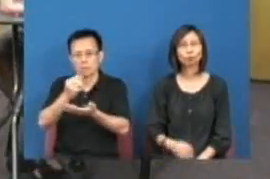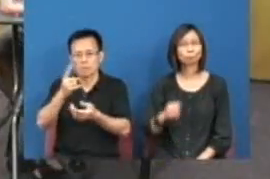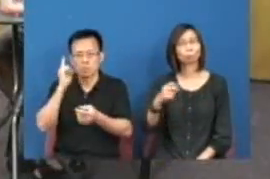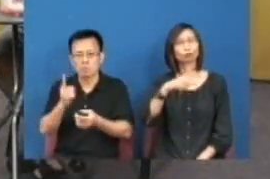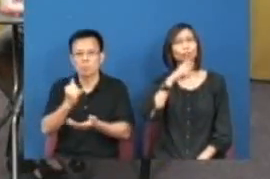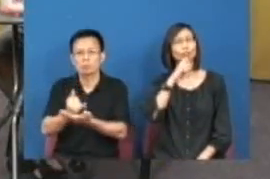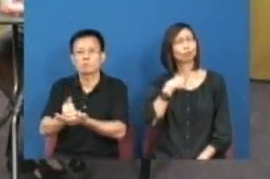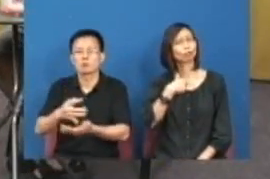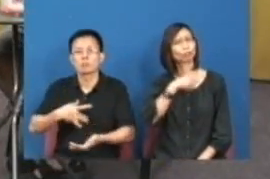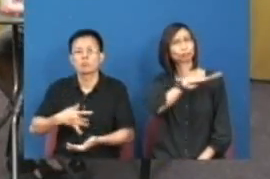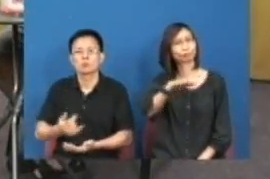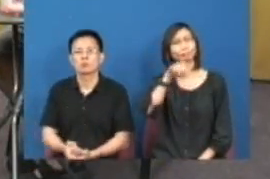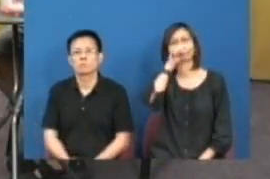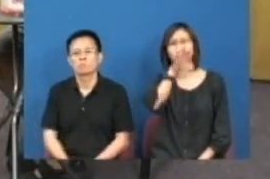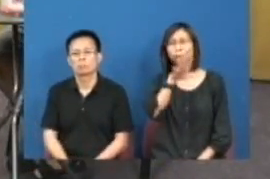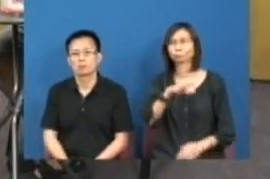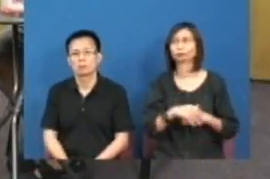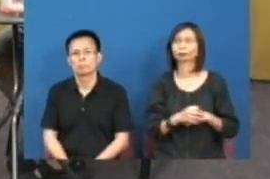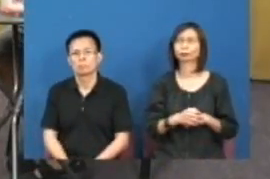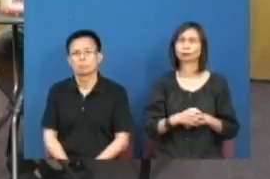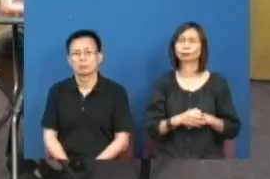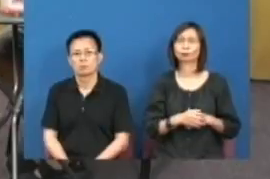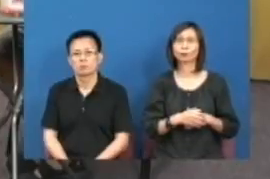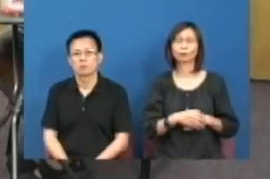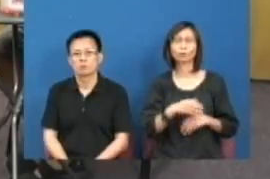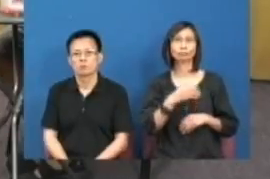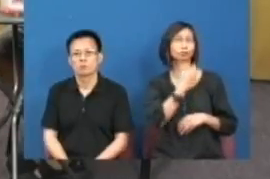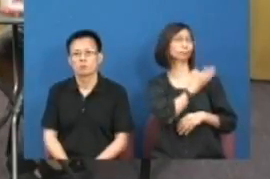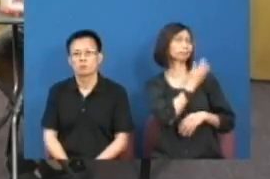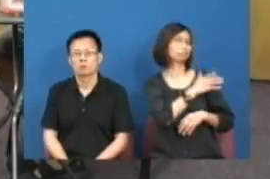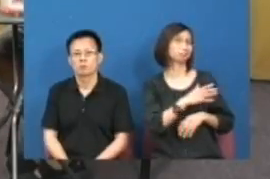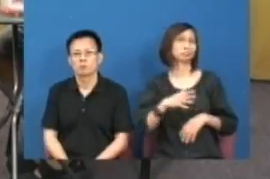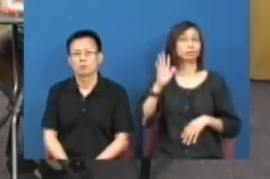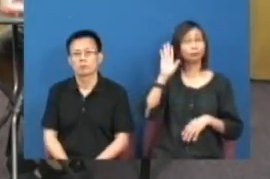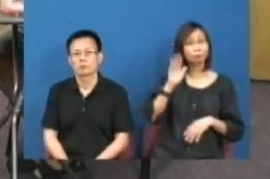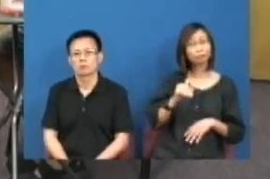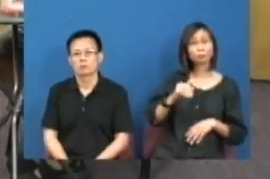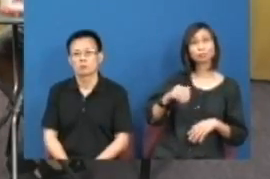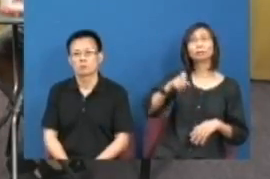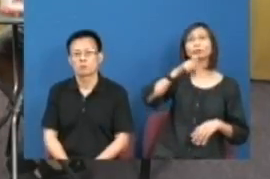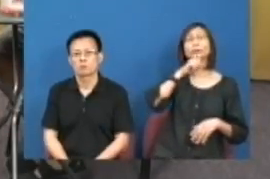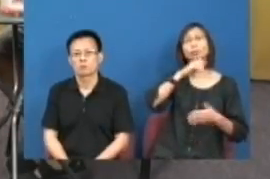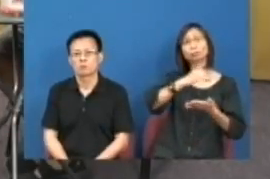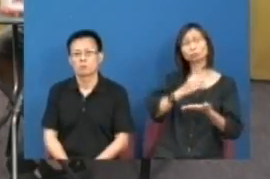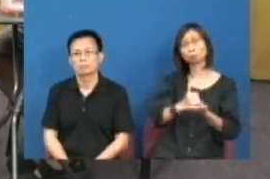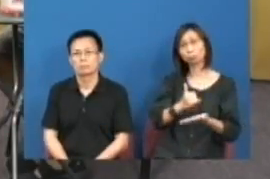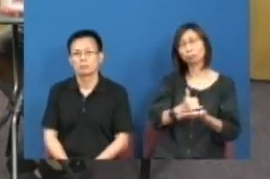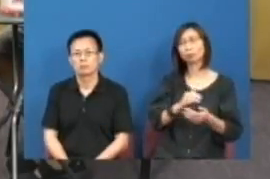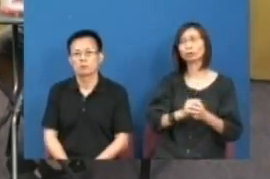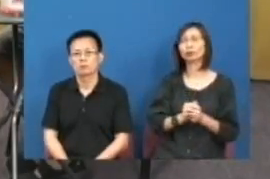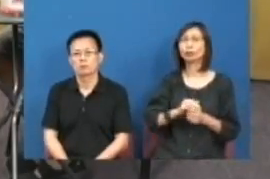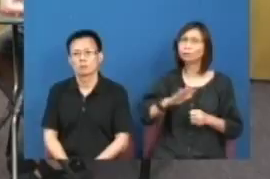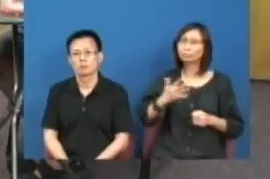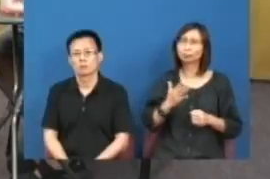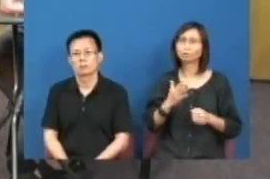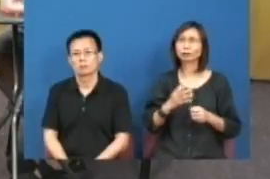會話，其實即係就算佢能夠攞到所謂議席啊，但係如果以佢嗰種價值觀嗰種心態，會唔會將來